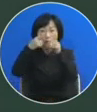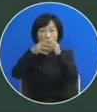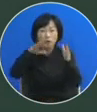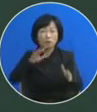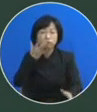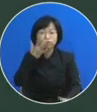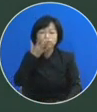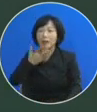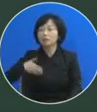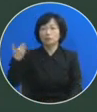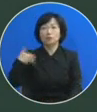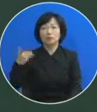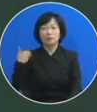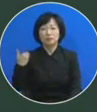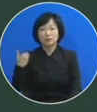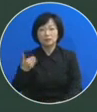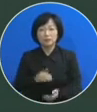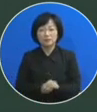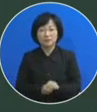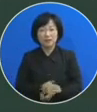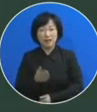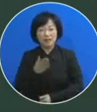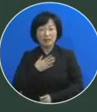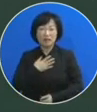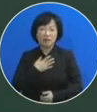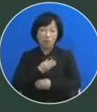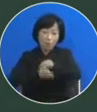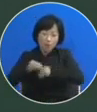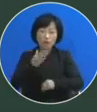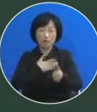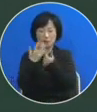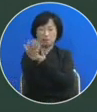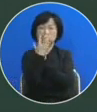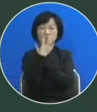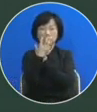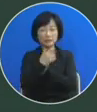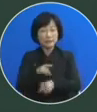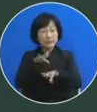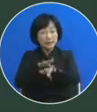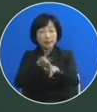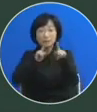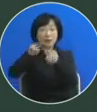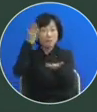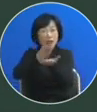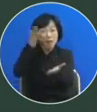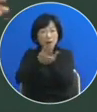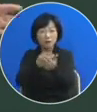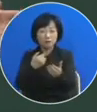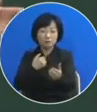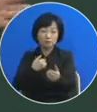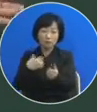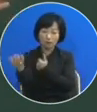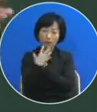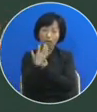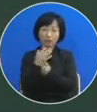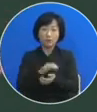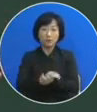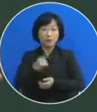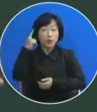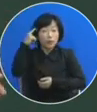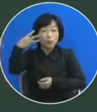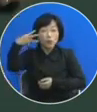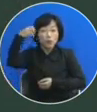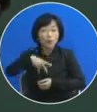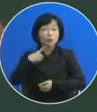church doesn't know this at all. 그리고 저보고 사단 얘기한다고 시비 걸잖아. And they criticize me because I'm talking about Satan. 왜 유광수 사단 그 귀신